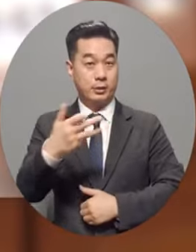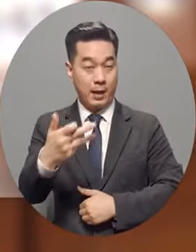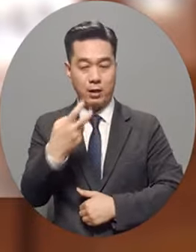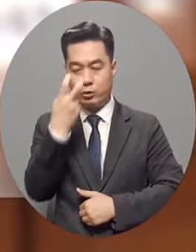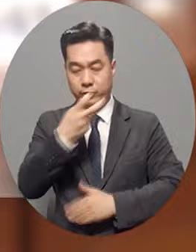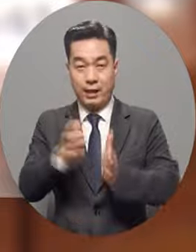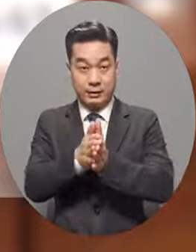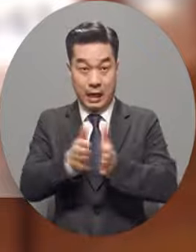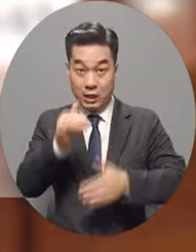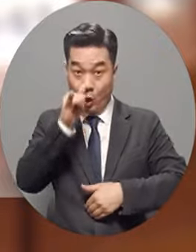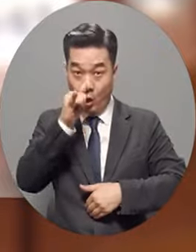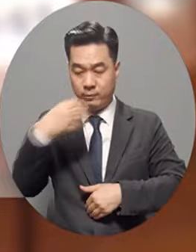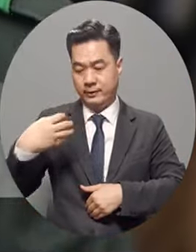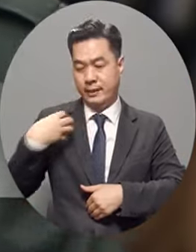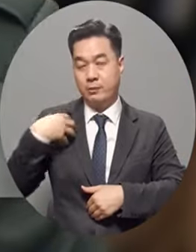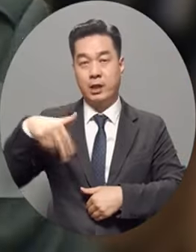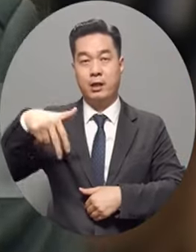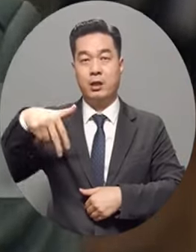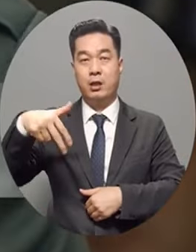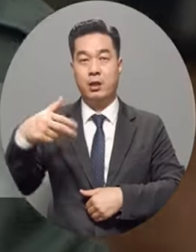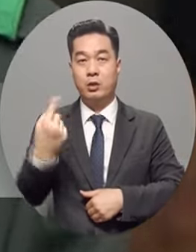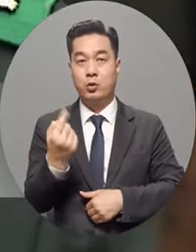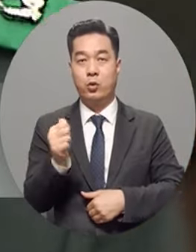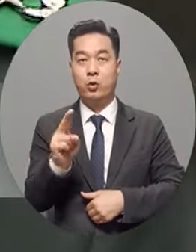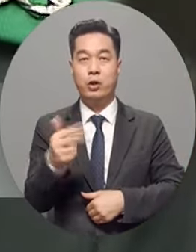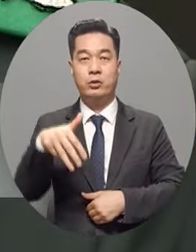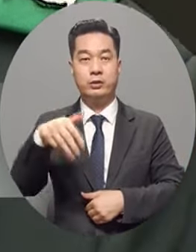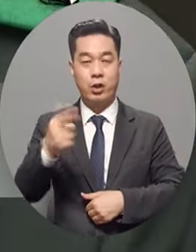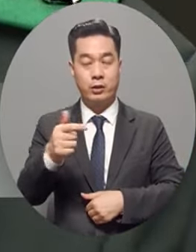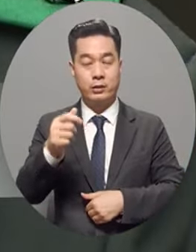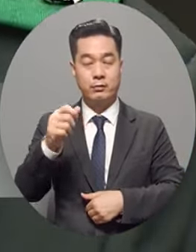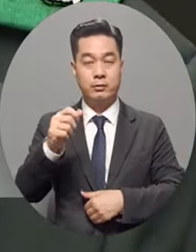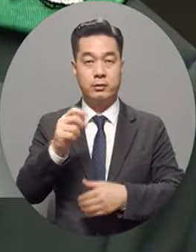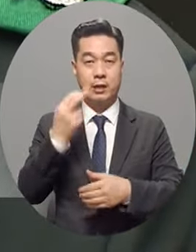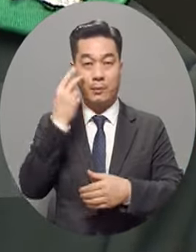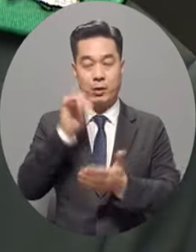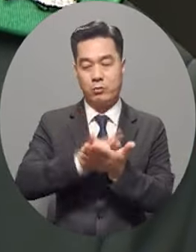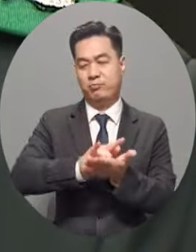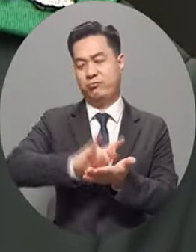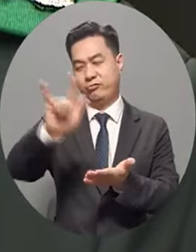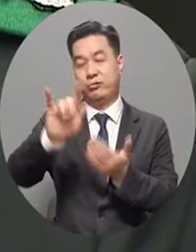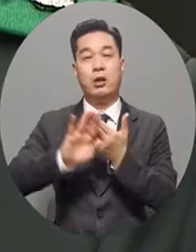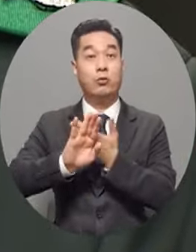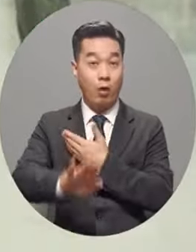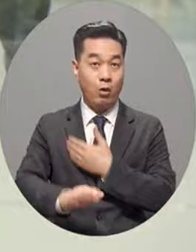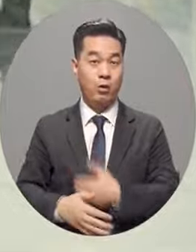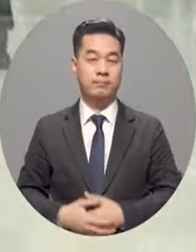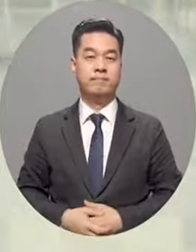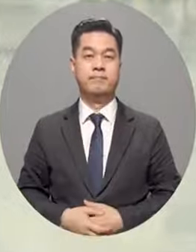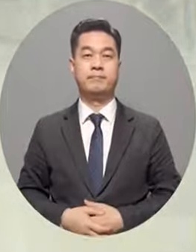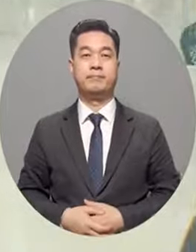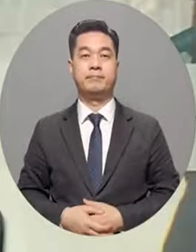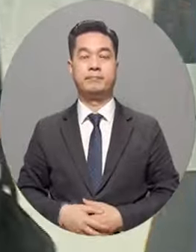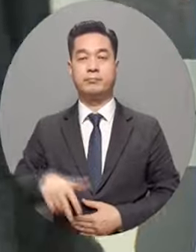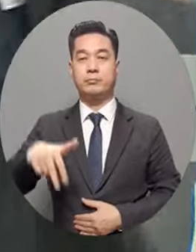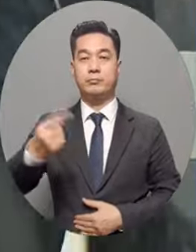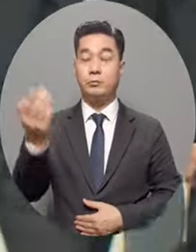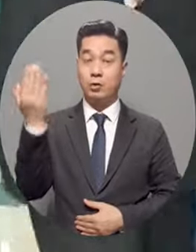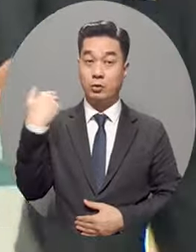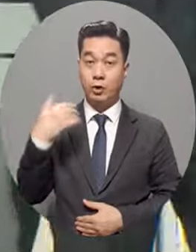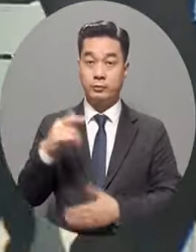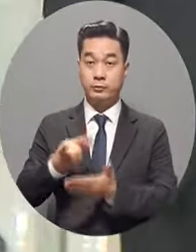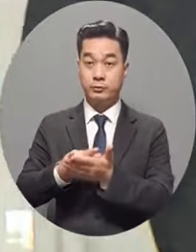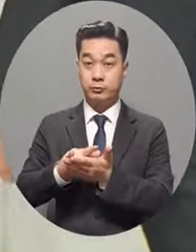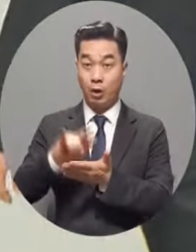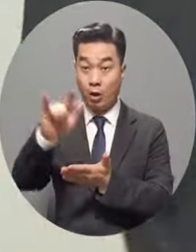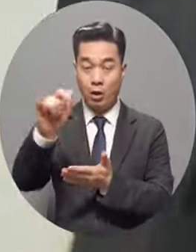시작됐지만 책임자인 조현천 전 기무사령관은 이미 미국으로 출국한 뒤였습니다. 조 전 사령관은 출국 5년